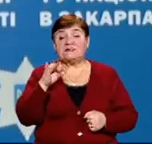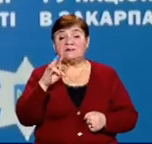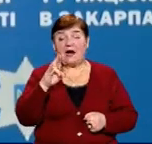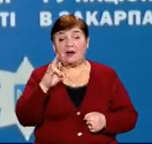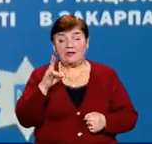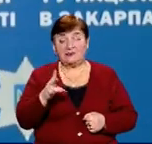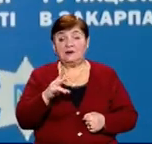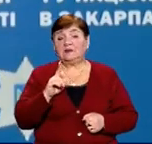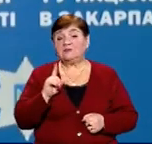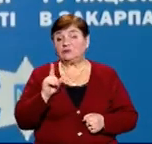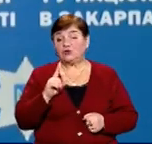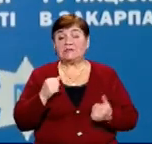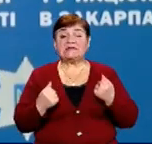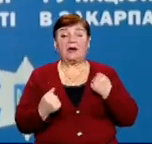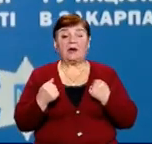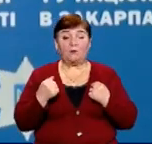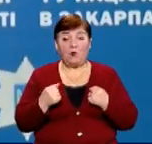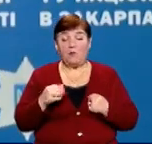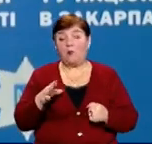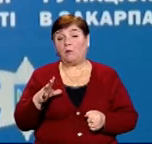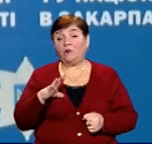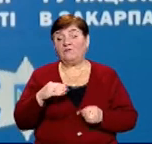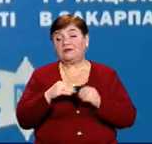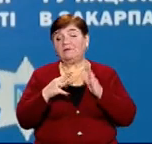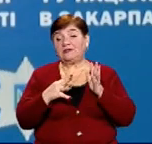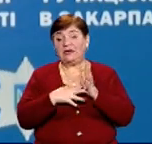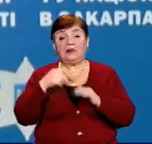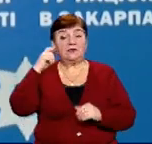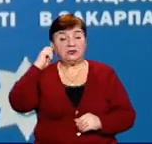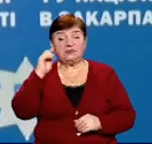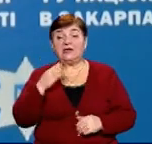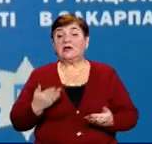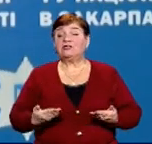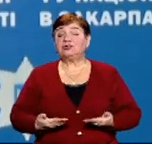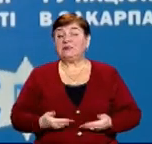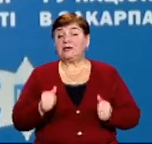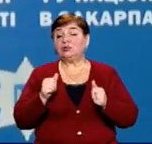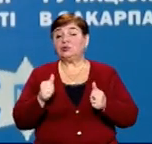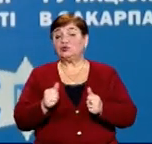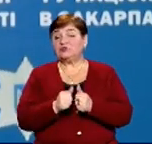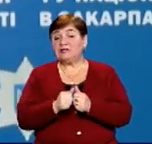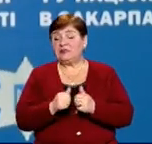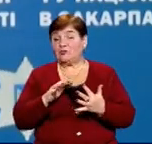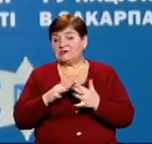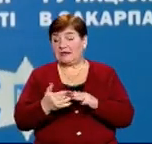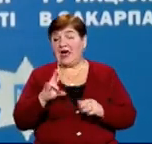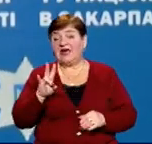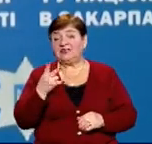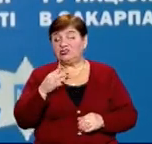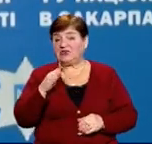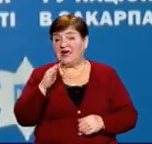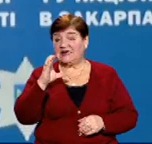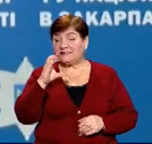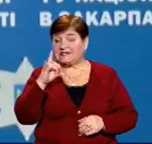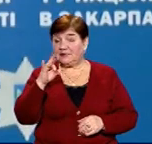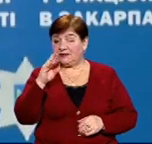Встановлено, що за кермом перебував 19-річний житель сусіднього села Нижнє Селище. Наразі